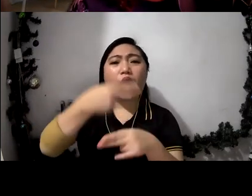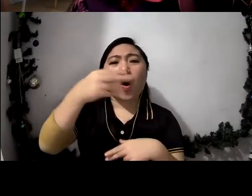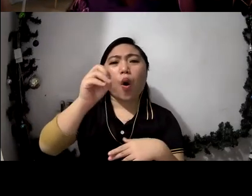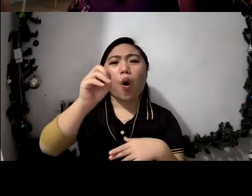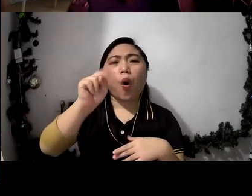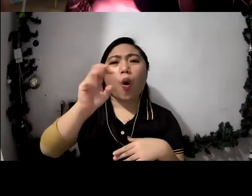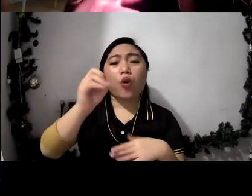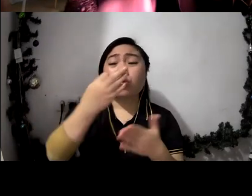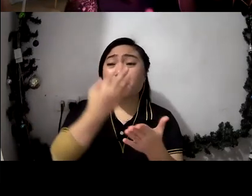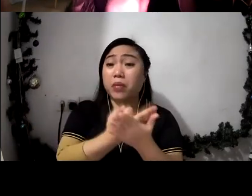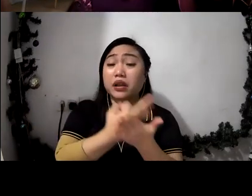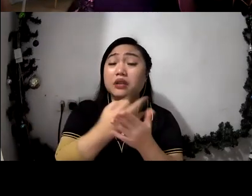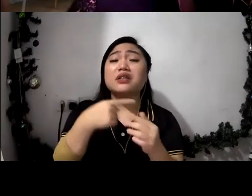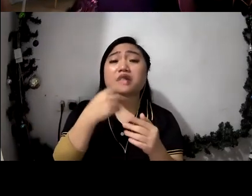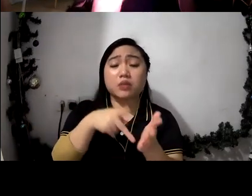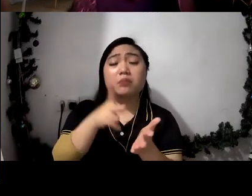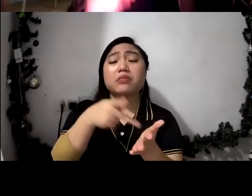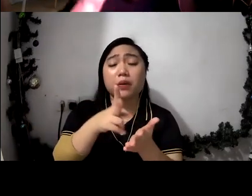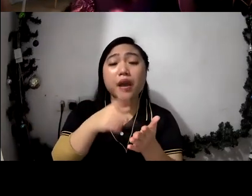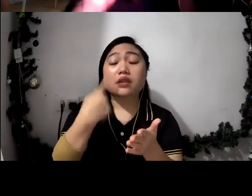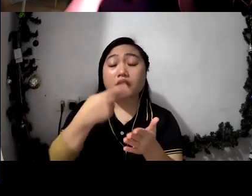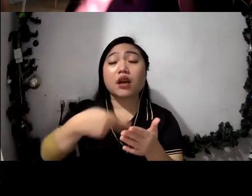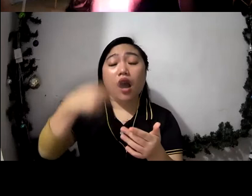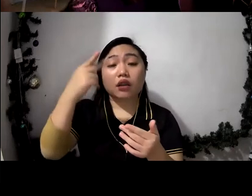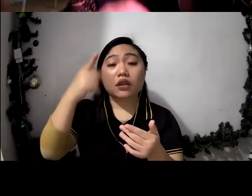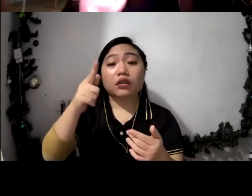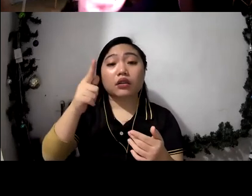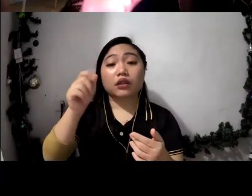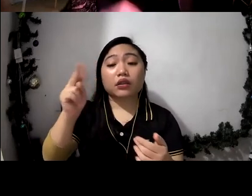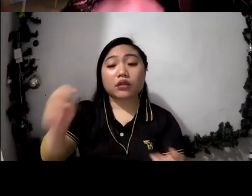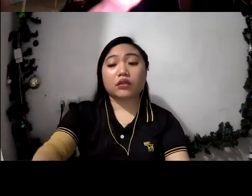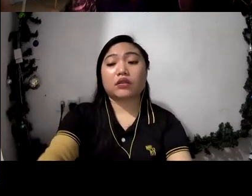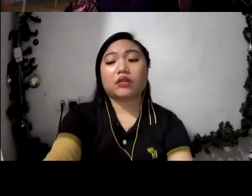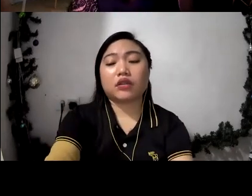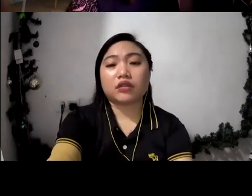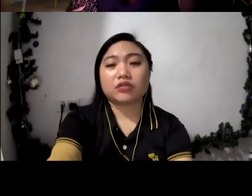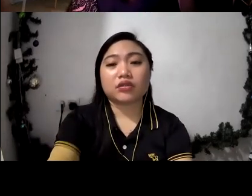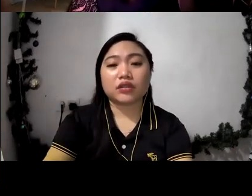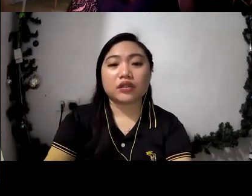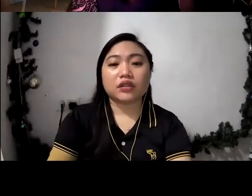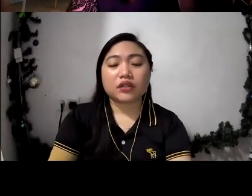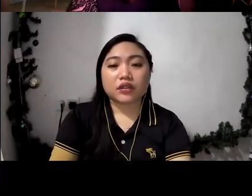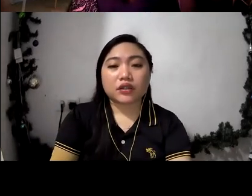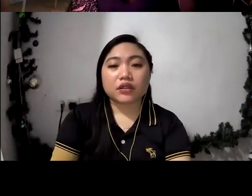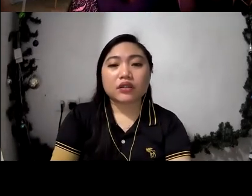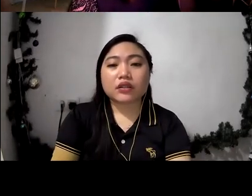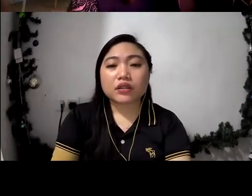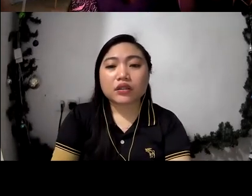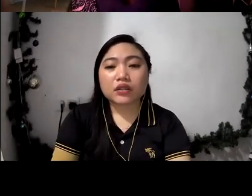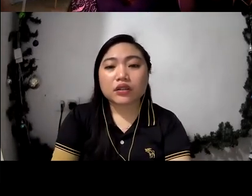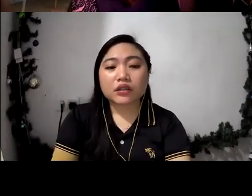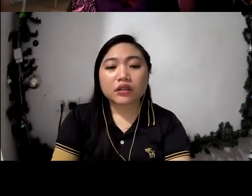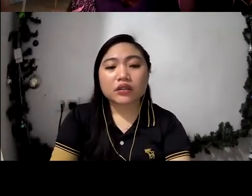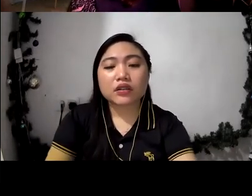health worker? Kung meron po kayong alam, sino po ang mas mataas ang honorarium na binibigay? Okay.